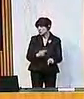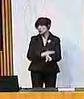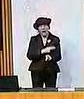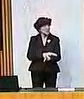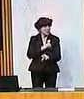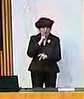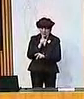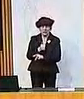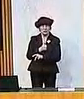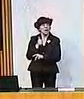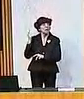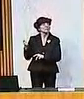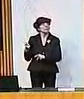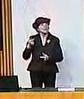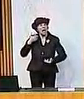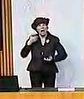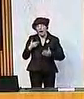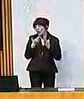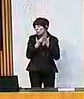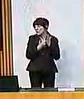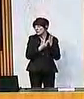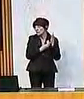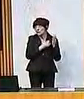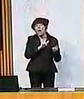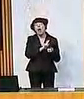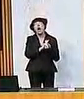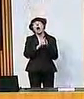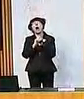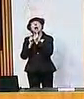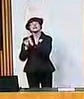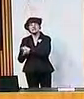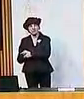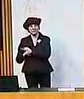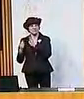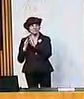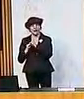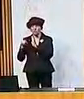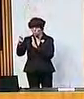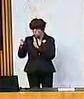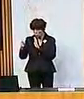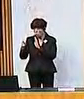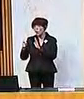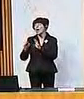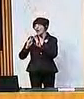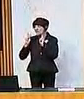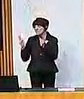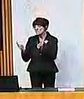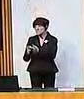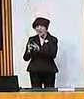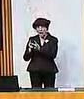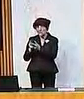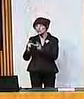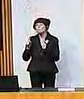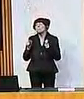Rechtsstaatlichkeit inzwischen argumentiert wird mit alternativen Fakten. Sie leben in einer Parallelwelt, Sie zitieren eine Parallelwelt, Sie bespielen